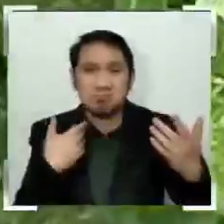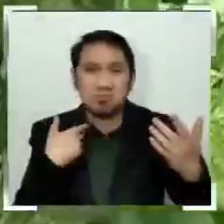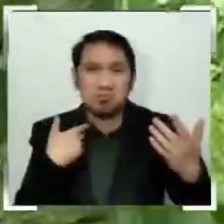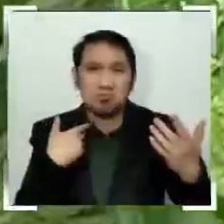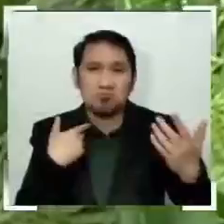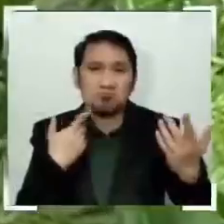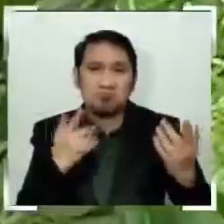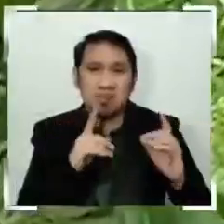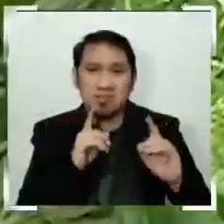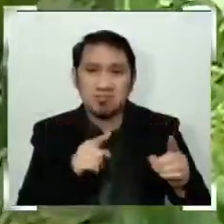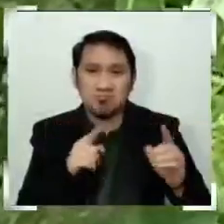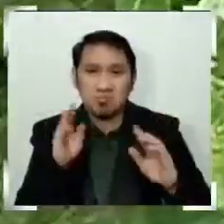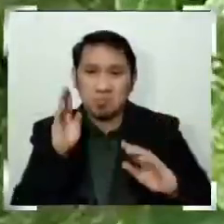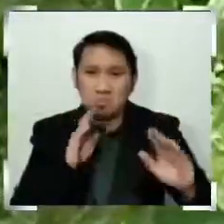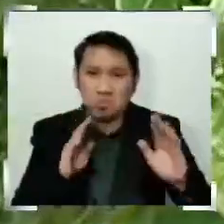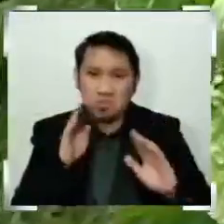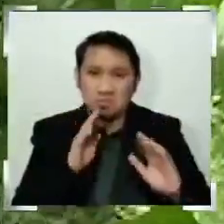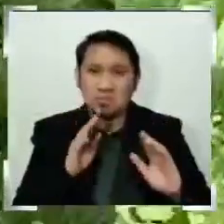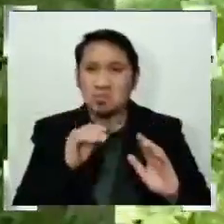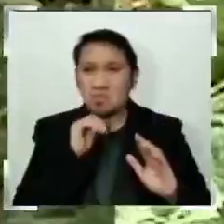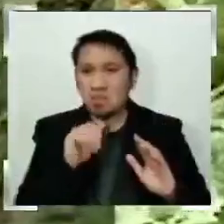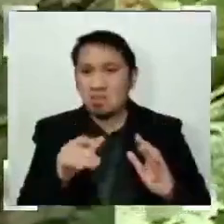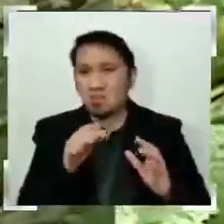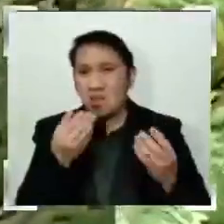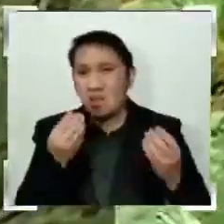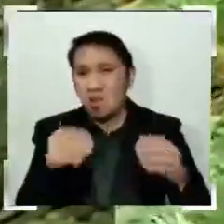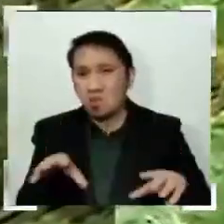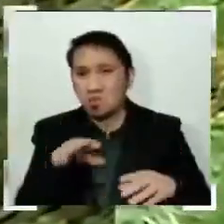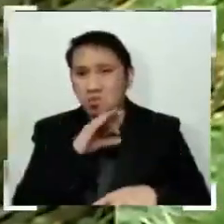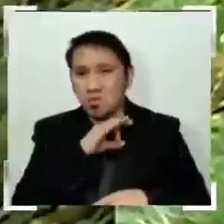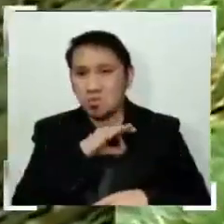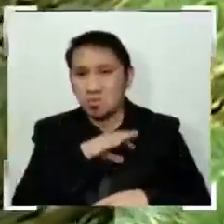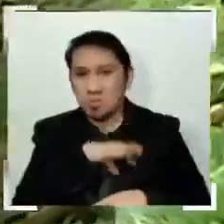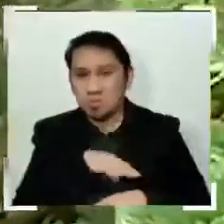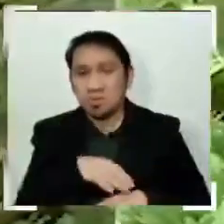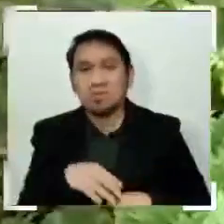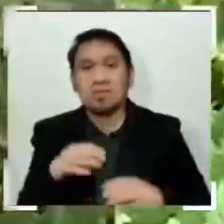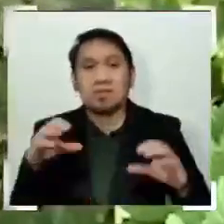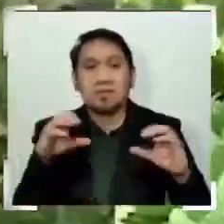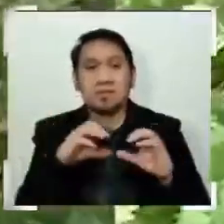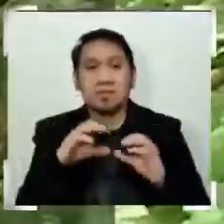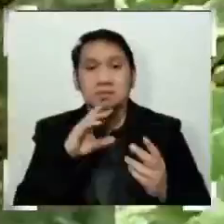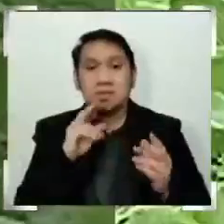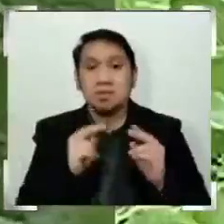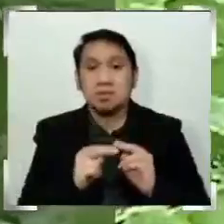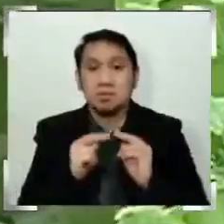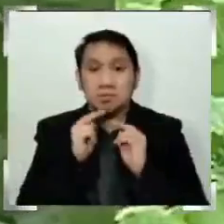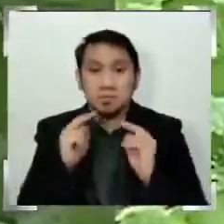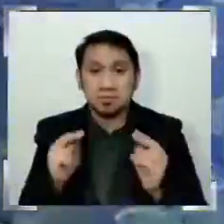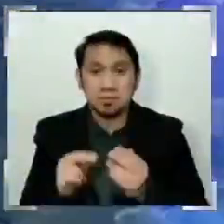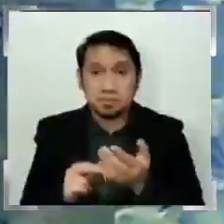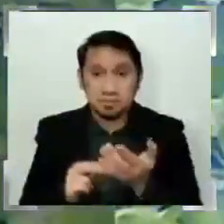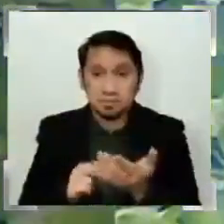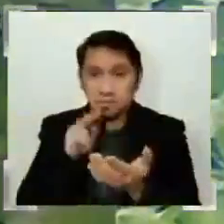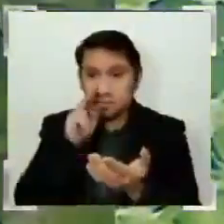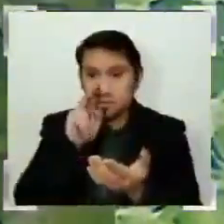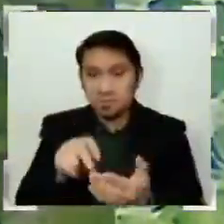para hindi tuluyang malugi. Para sa GMA Integrated News, Tina Panganiban Perez, ang inyong saksi.